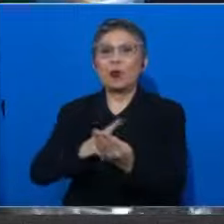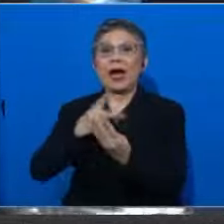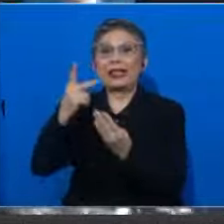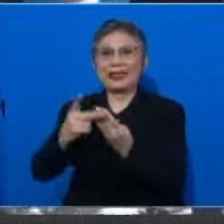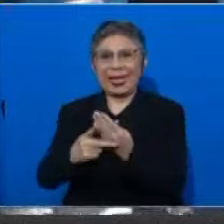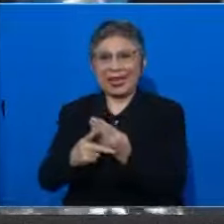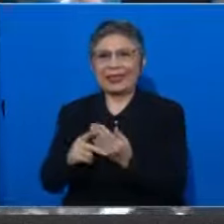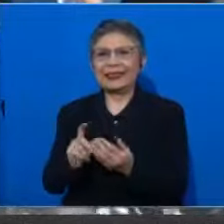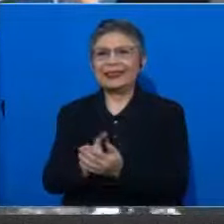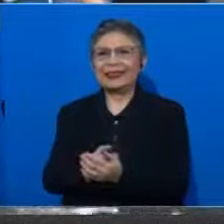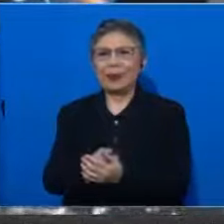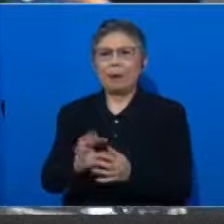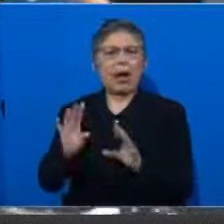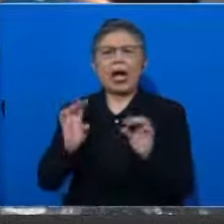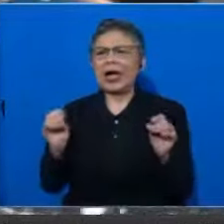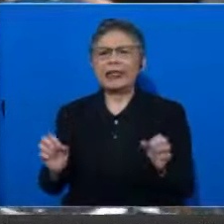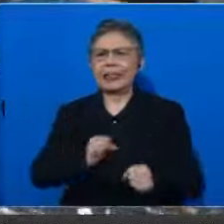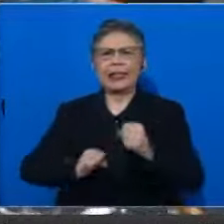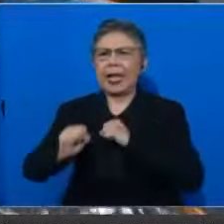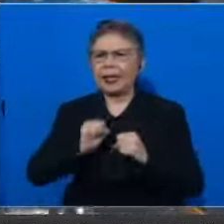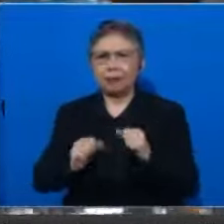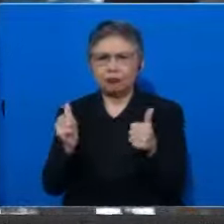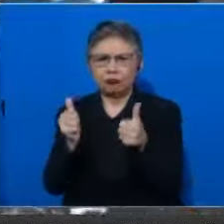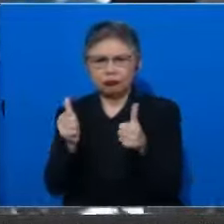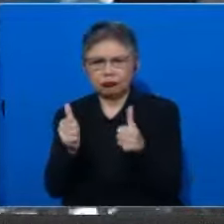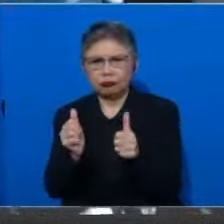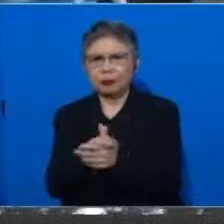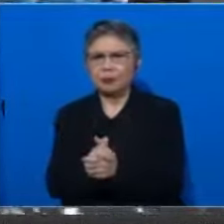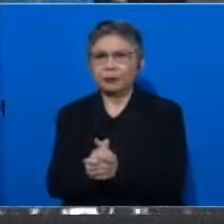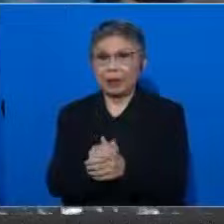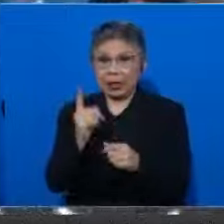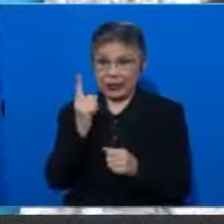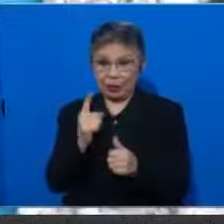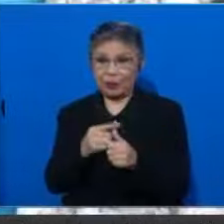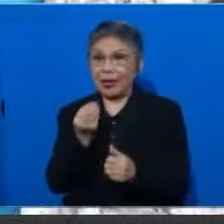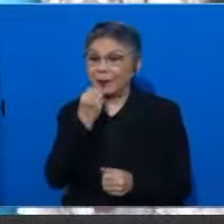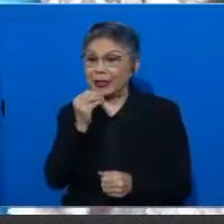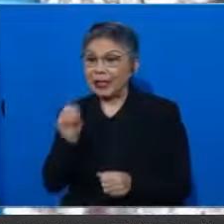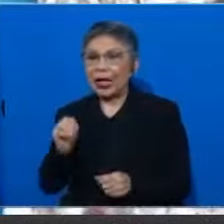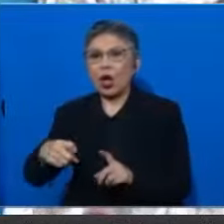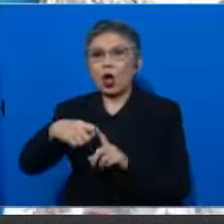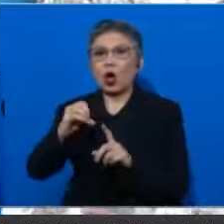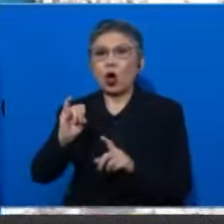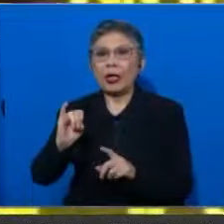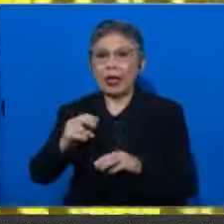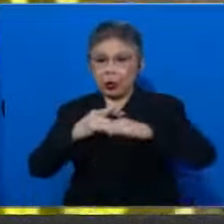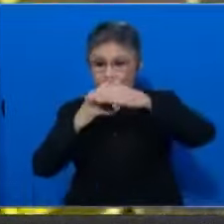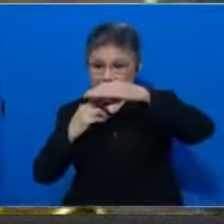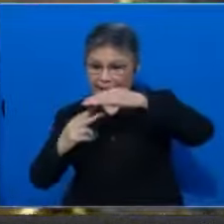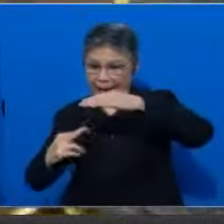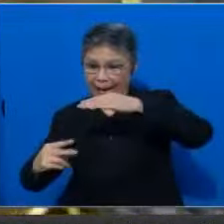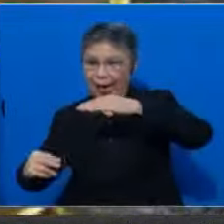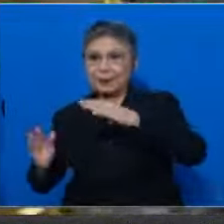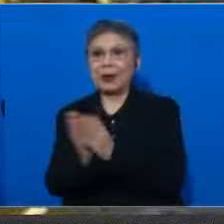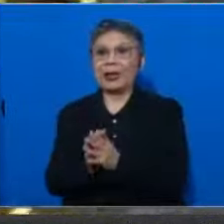ini menawarkan sejumlah kegiatan seru. Anda bisa memberi makan ikan koi, menyelam, dan yang